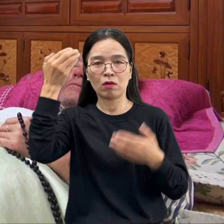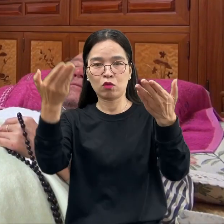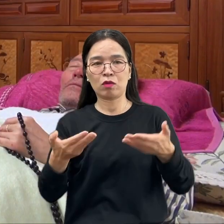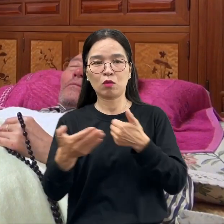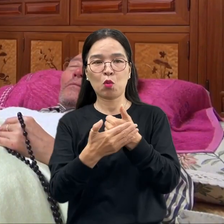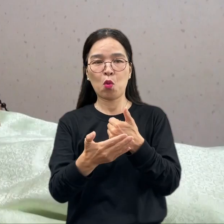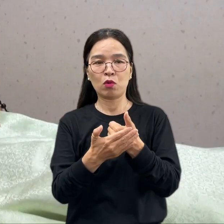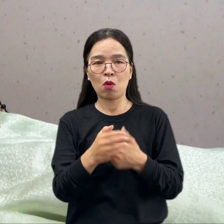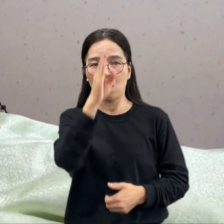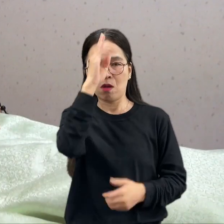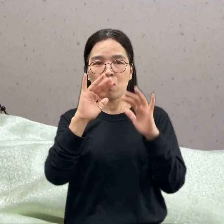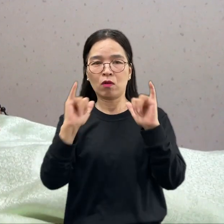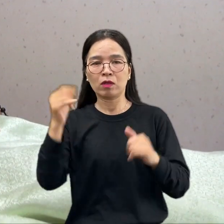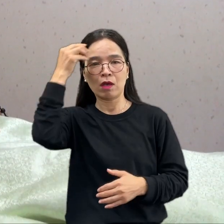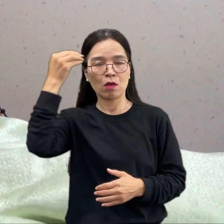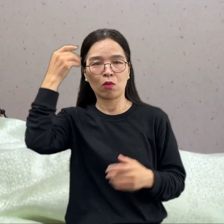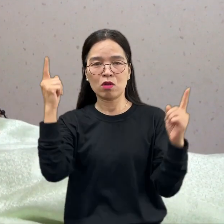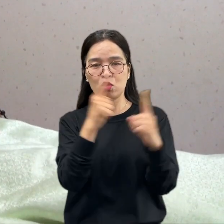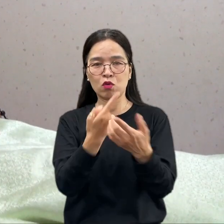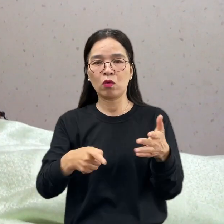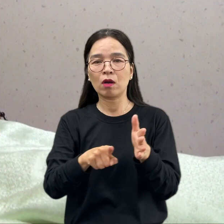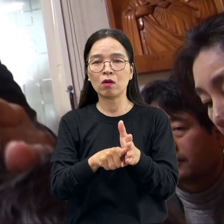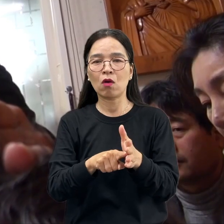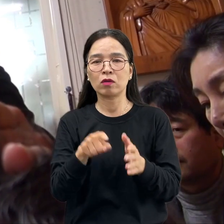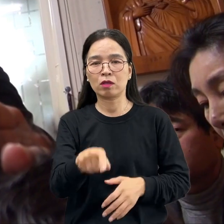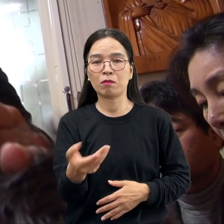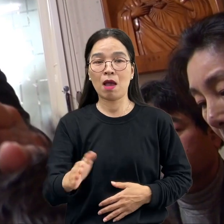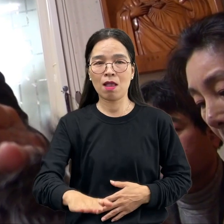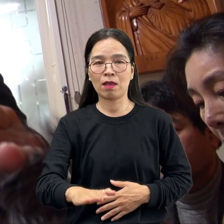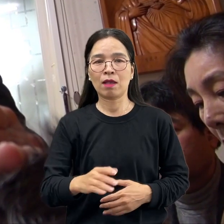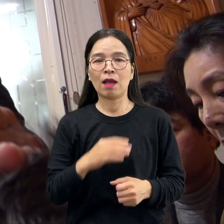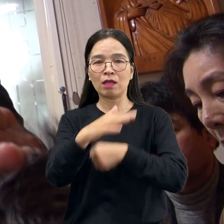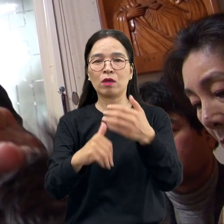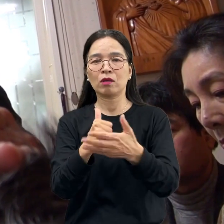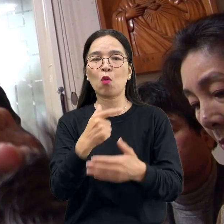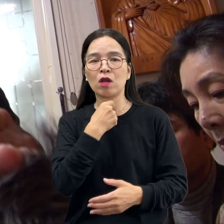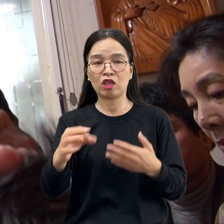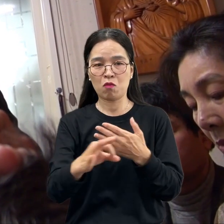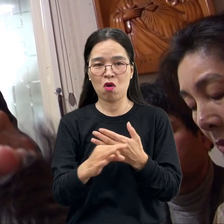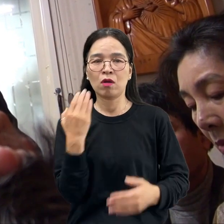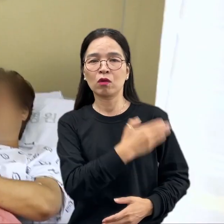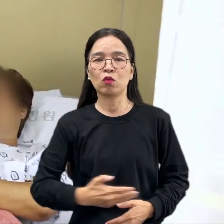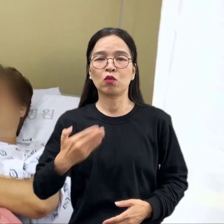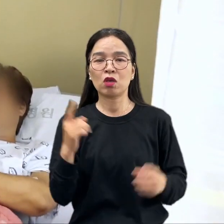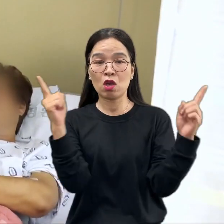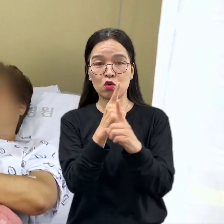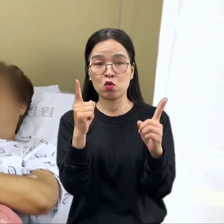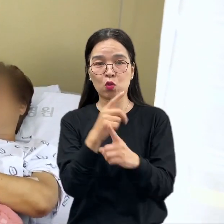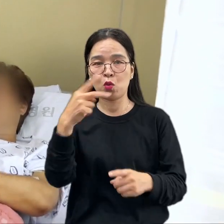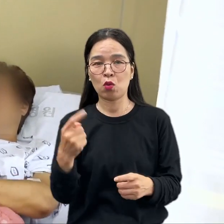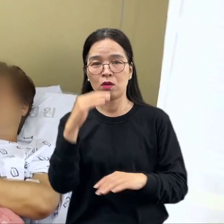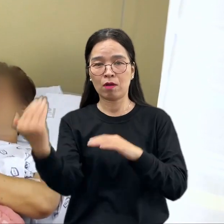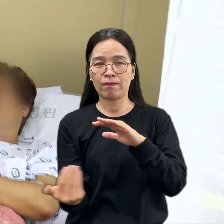성령이 주시는 도움으로 병자의 영혼을 치유하기 위한 것이지만 하느님께서 원하시면 육체의 치유도